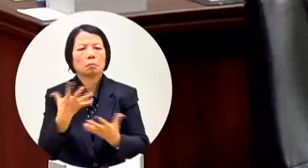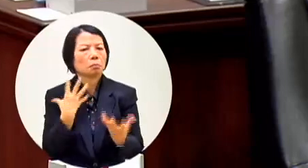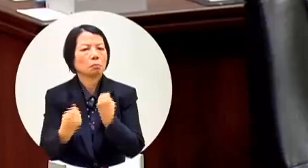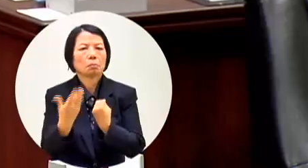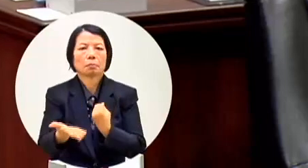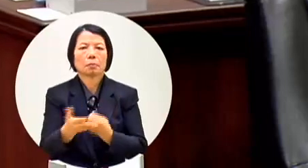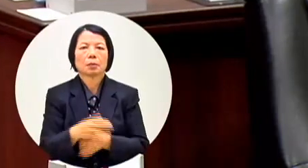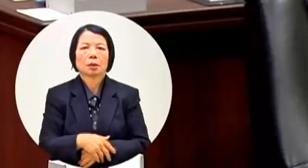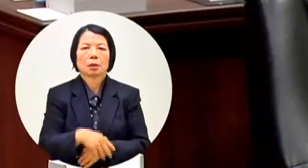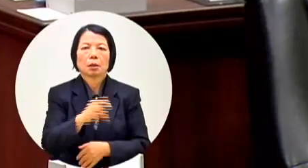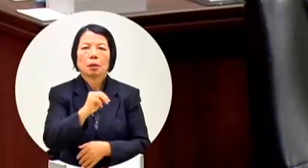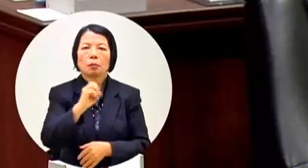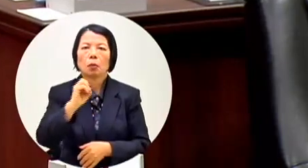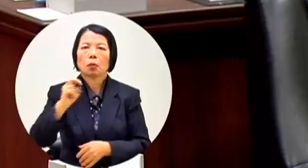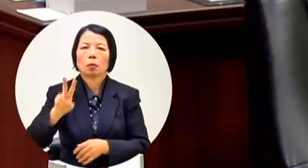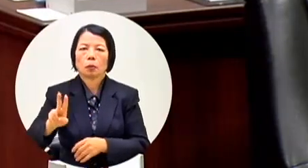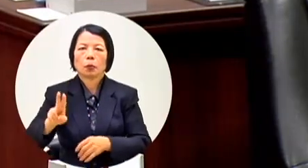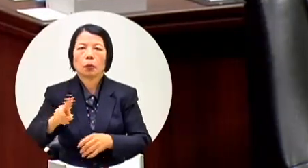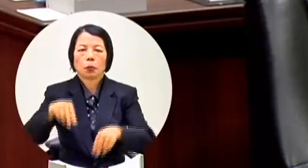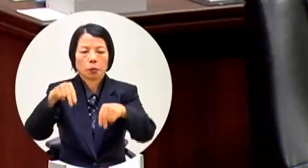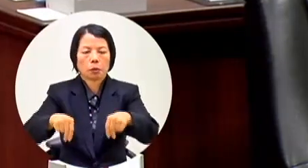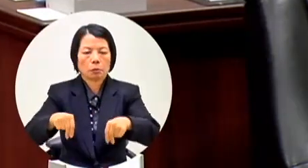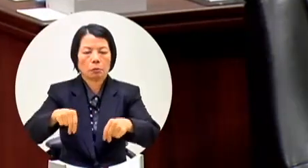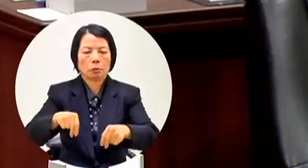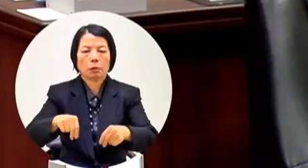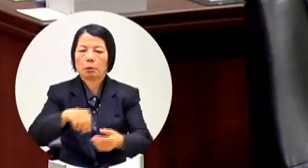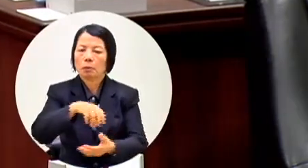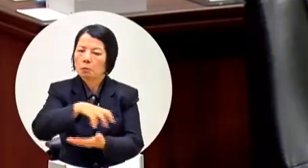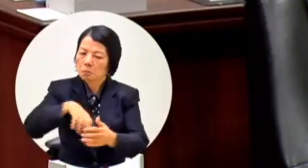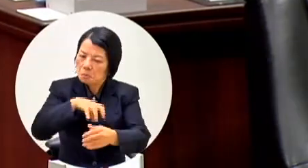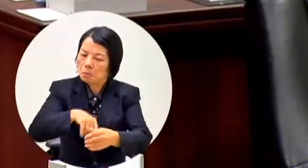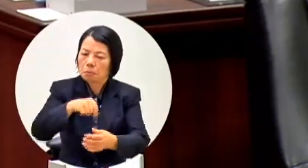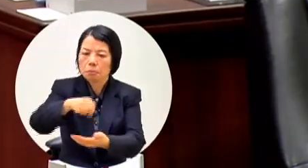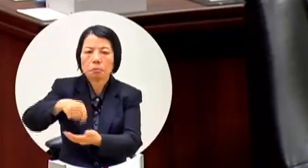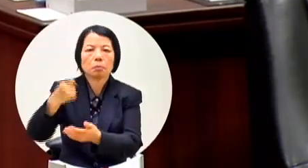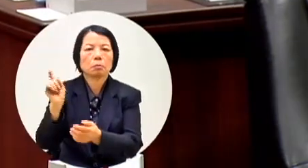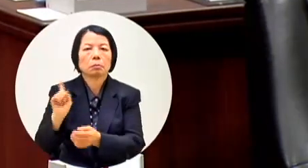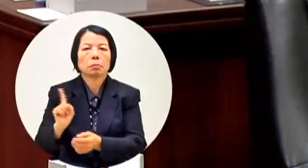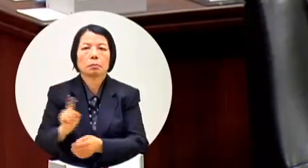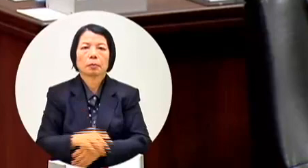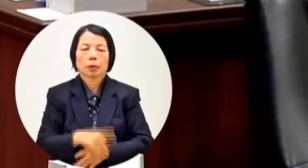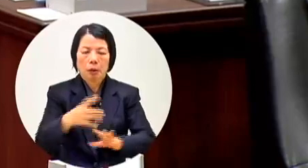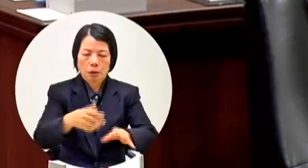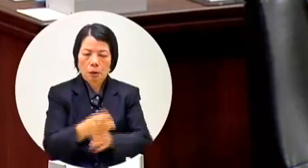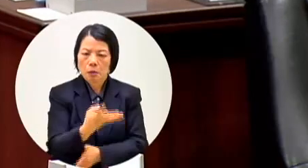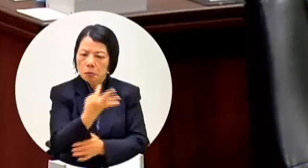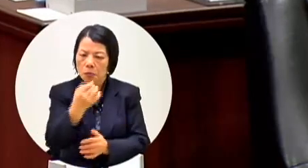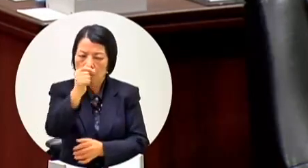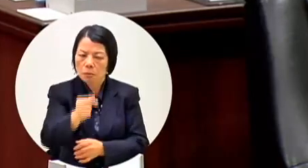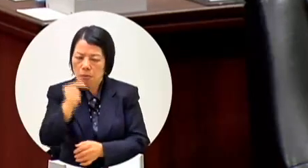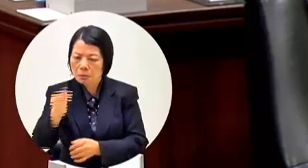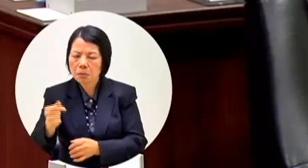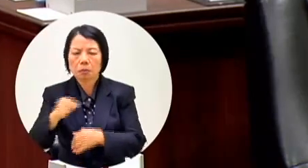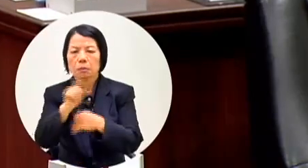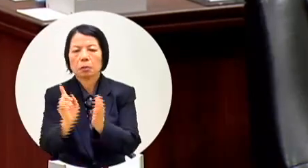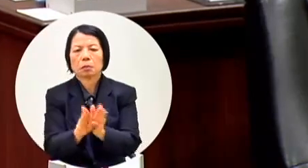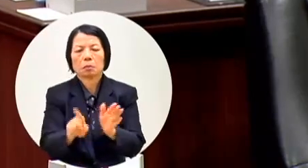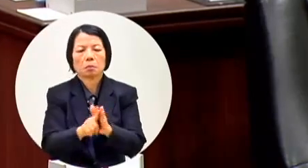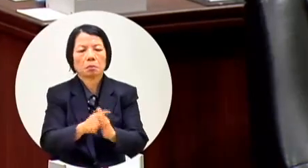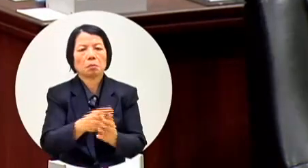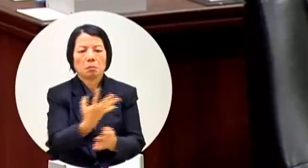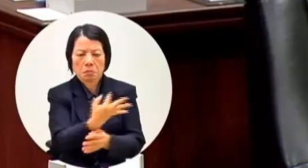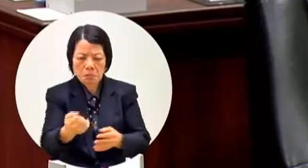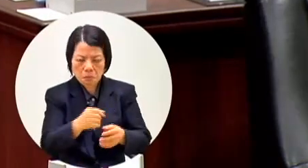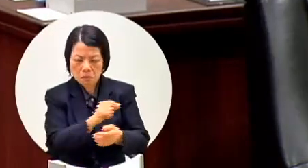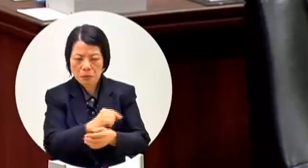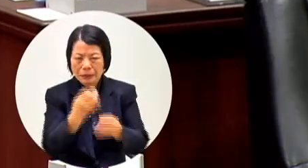和契约内容可不可以让我们市民知道，给市民一个交代说，你签的这几亿几亿为什么都没有明确的数字，你没有告诉